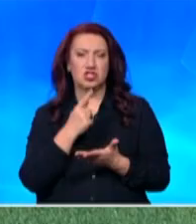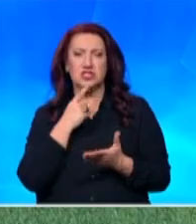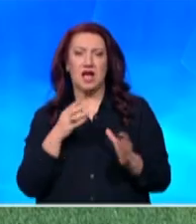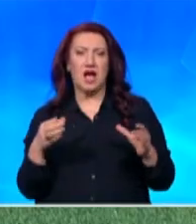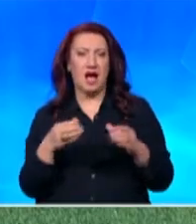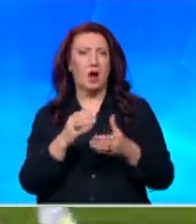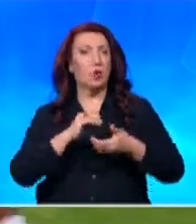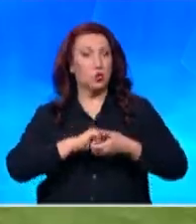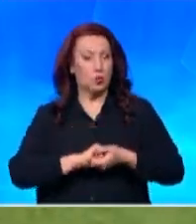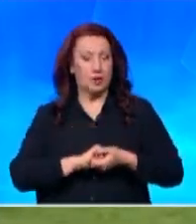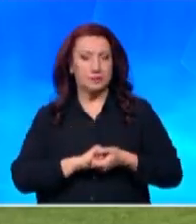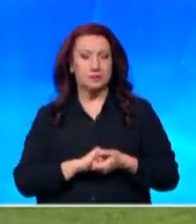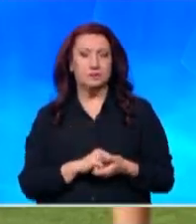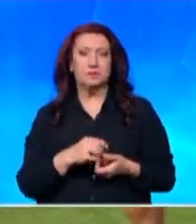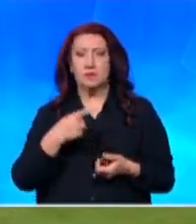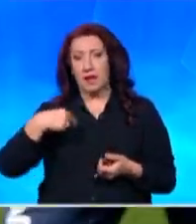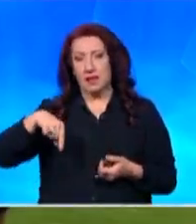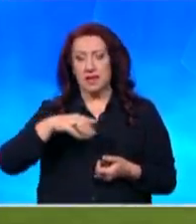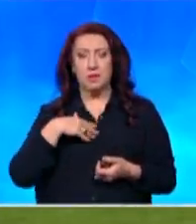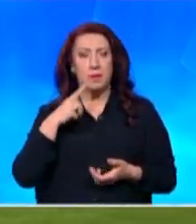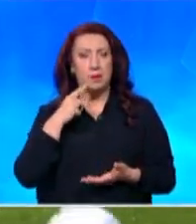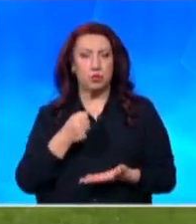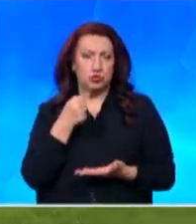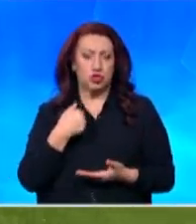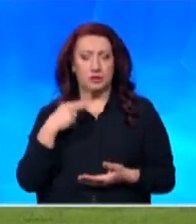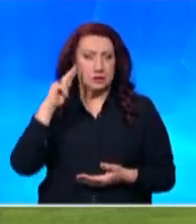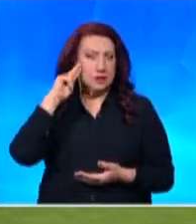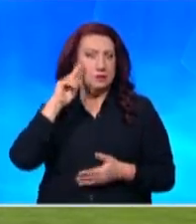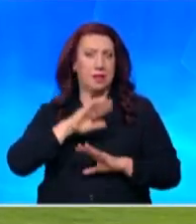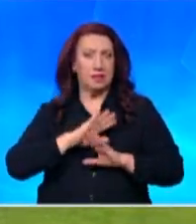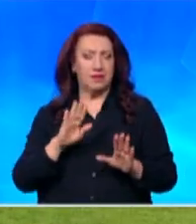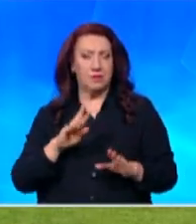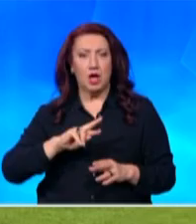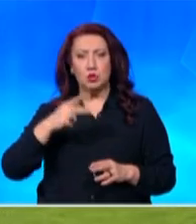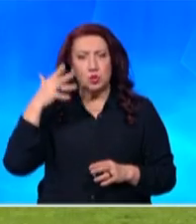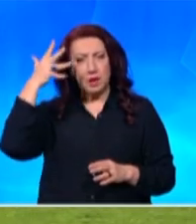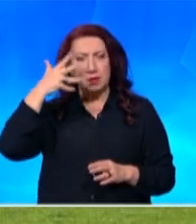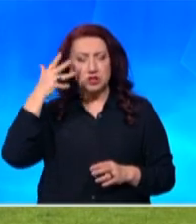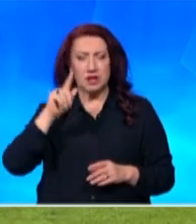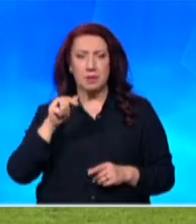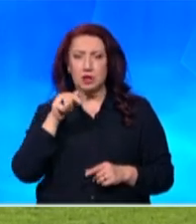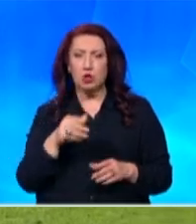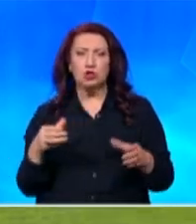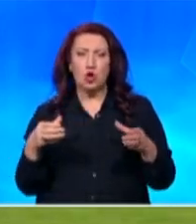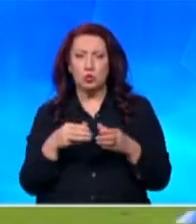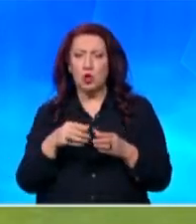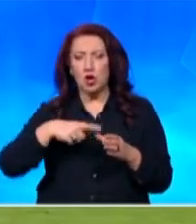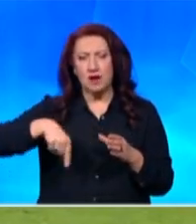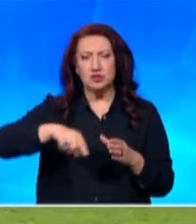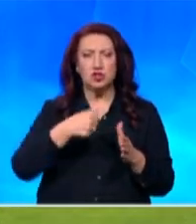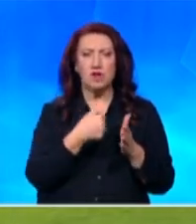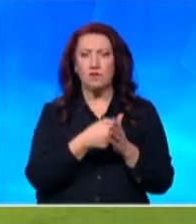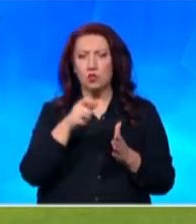бюджет, който за сега стриктно спазваме. Други мечти нямаме. На този етап най-важно е да този отбор, който е всички да са здрави, и ще продължим с